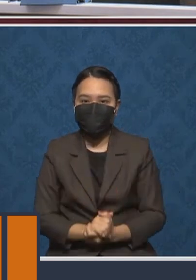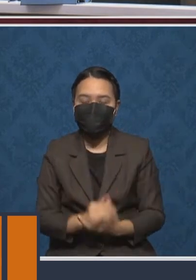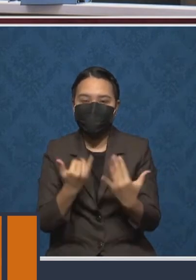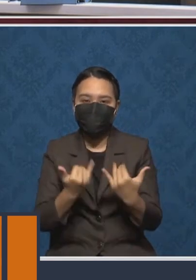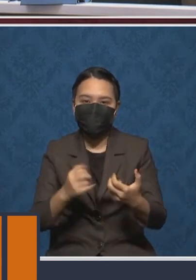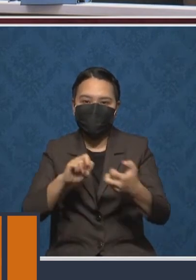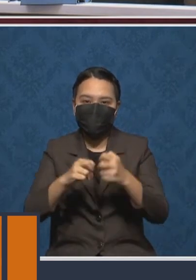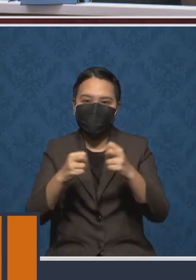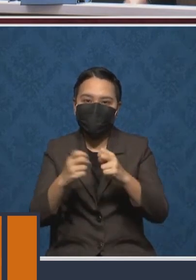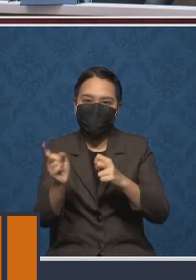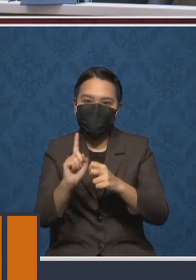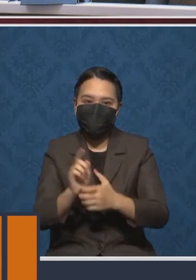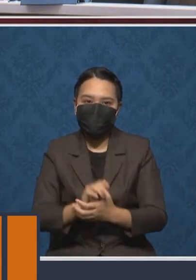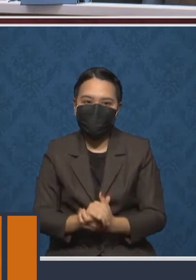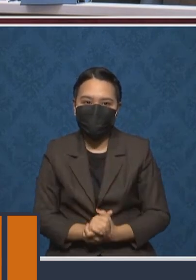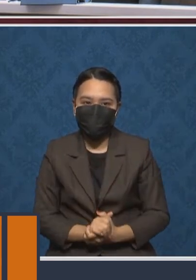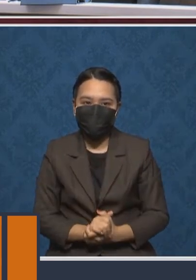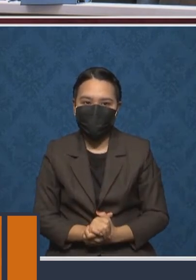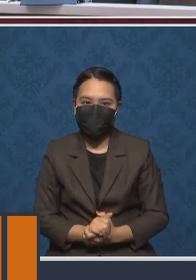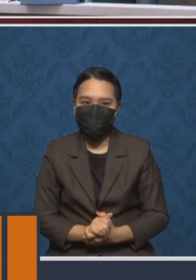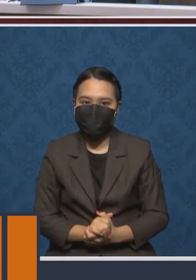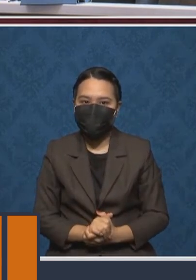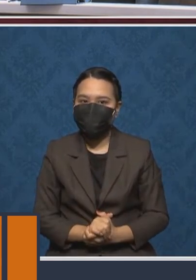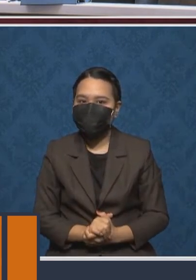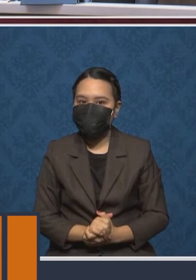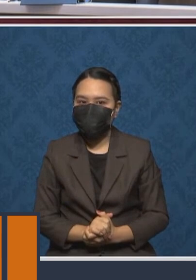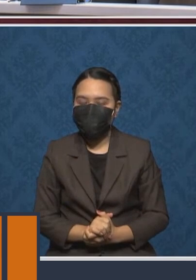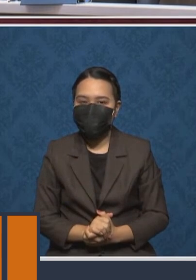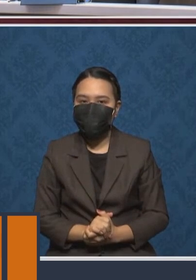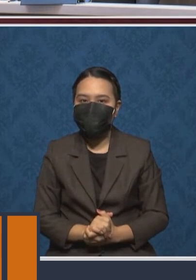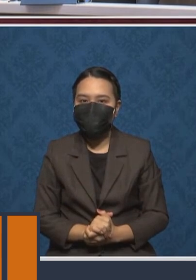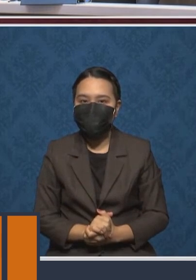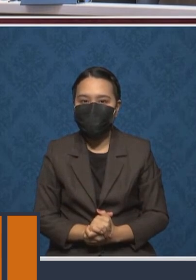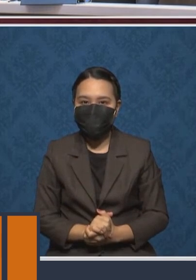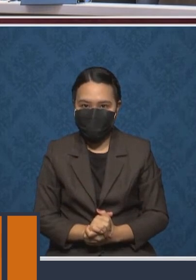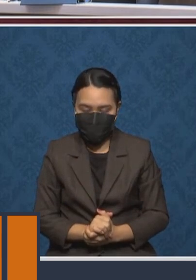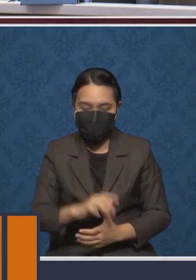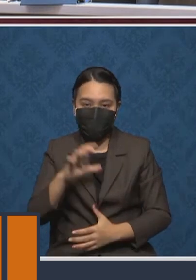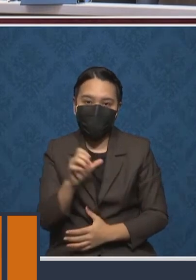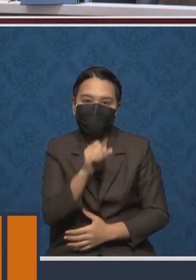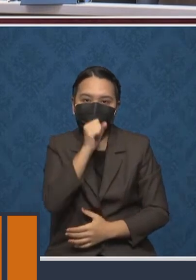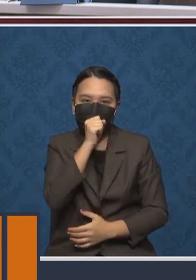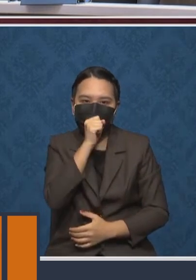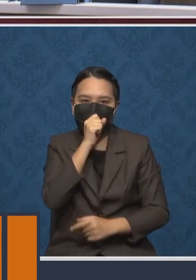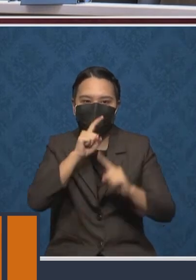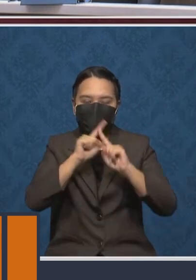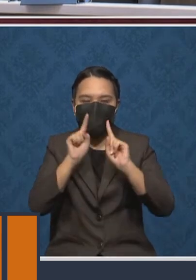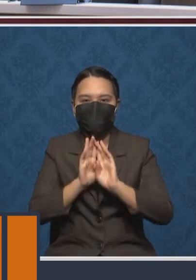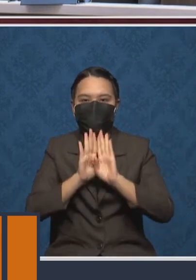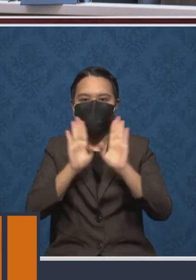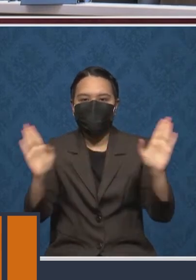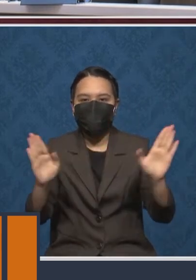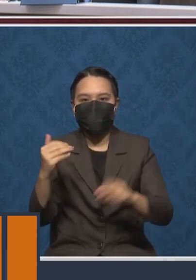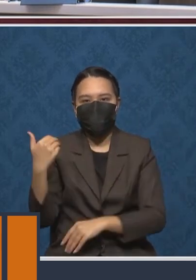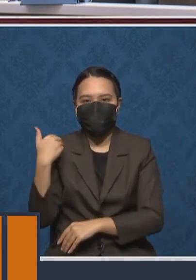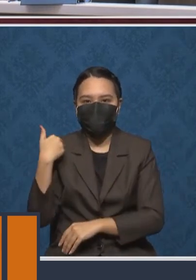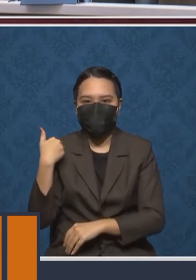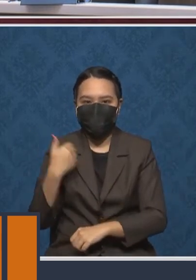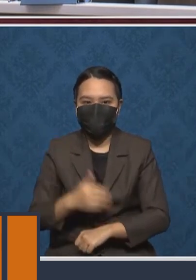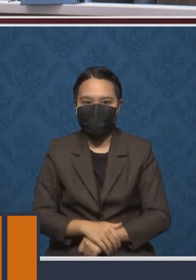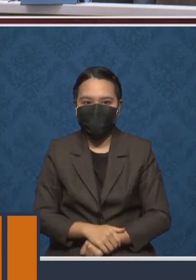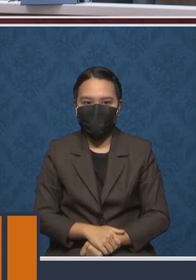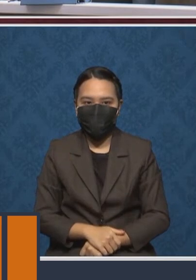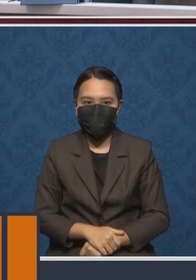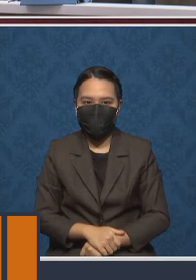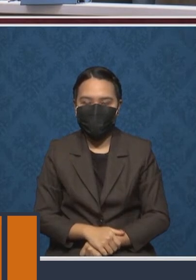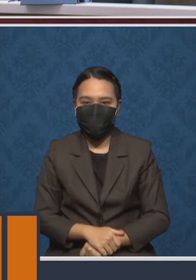ในการคุ้มครองพยานนะครับที่เกิดความบกพร่องคือความลับรั่วครับท่านประธานความลับเนี่ยรั่ว